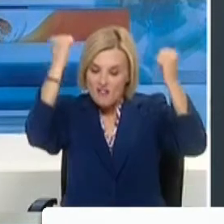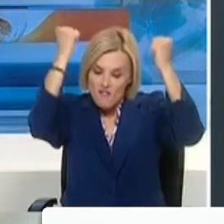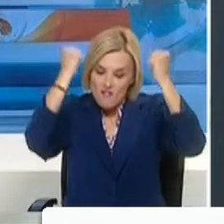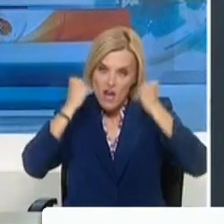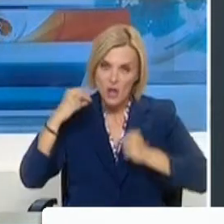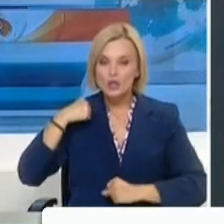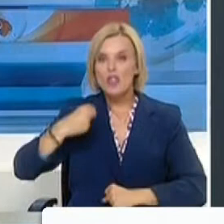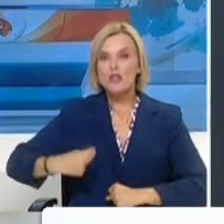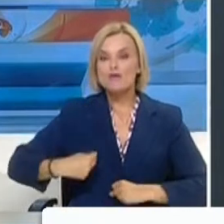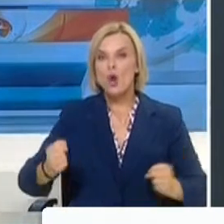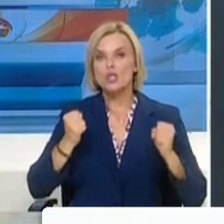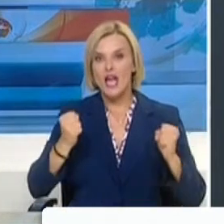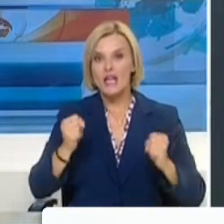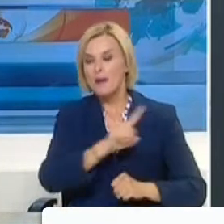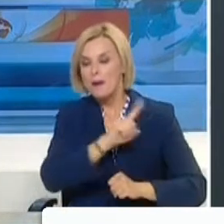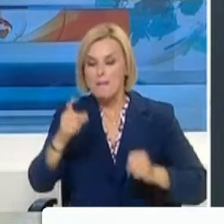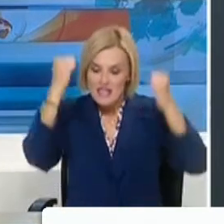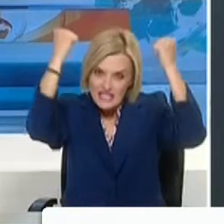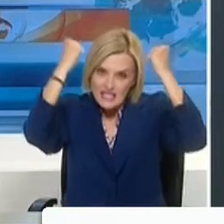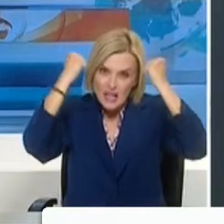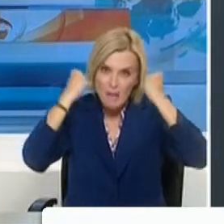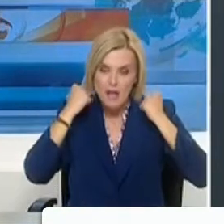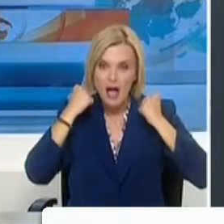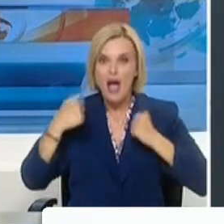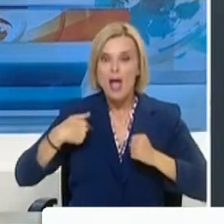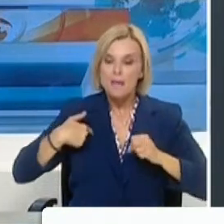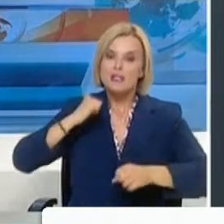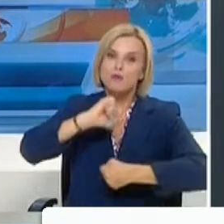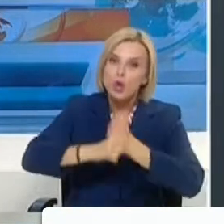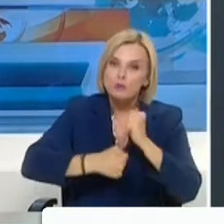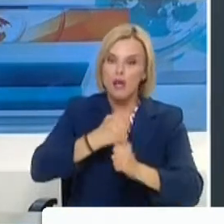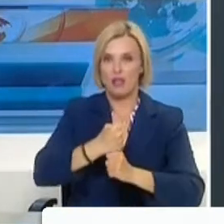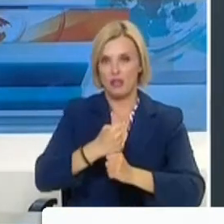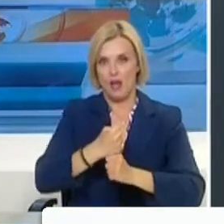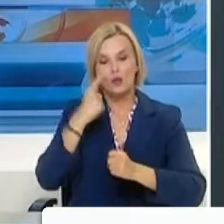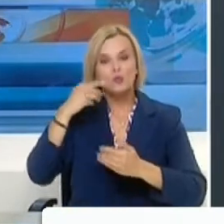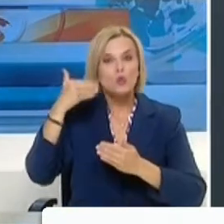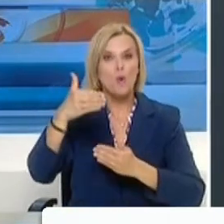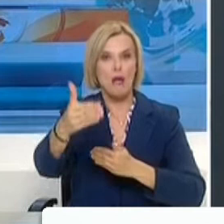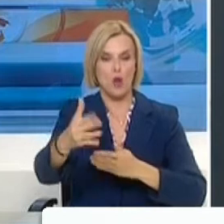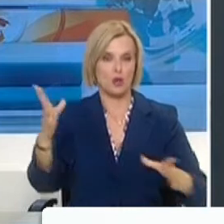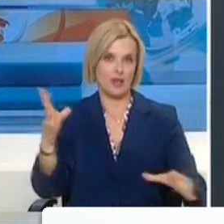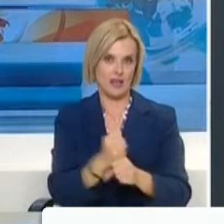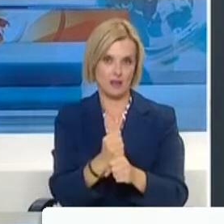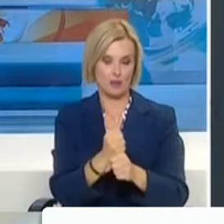βάρος της προσπάθειάς μας. Καμία έκπτωση εις βάρος των επόμενων φάσεων του σχεδίου μας. Επίσης, σας ενημερώνω ότι αύριο θα ανακοινωθούν